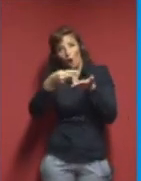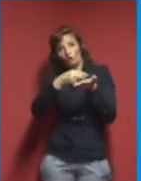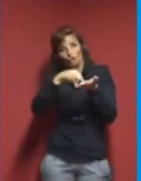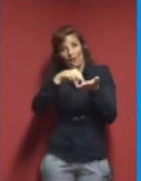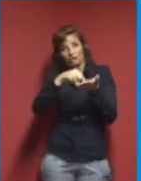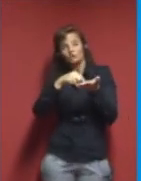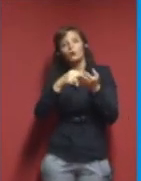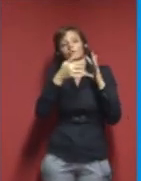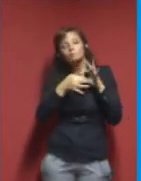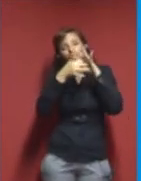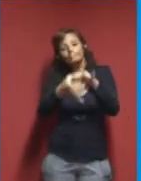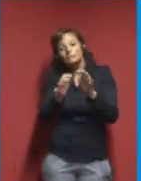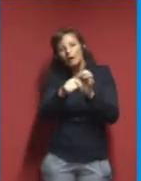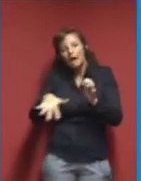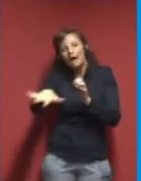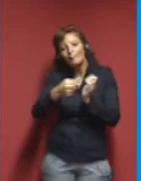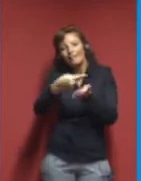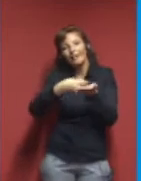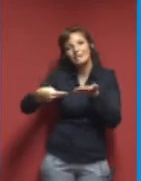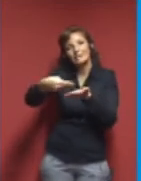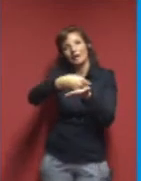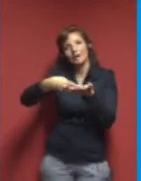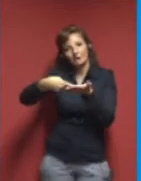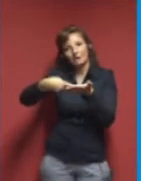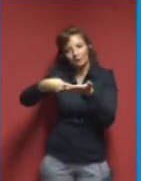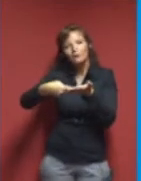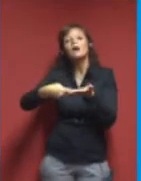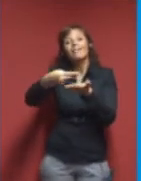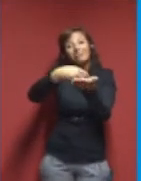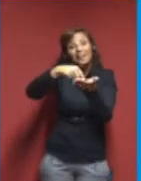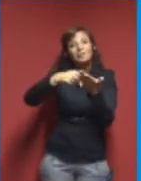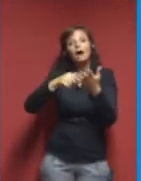afferisce al campo del design tramite